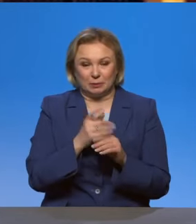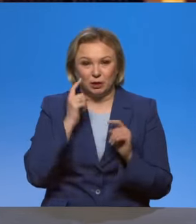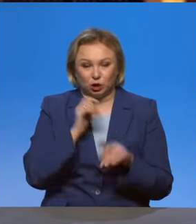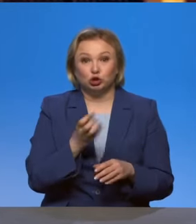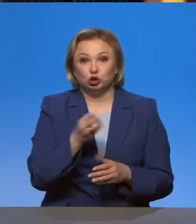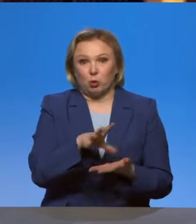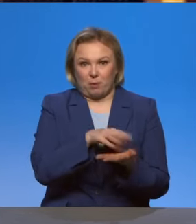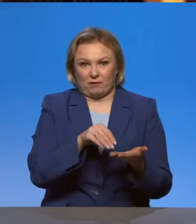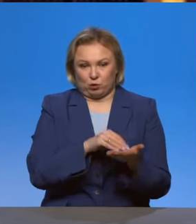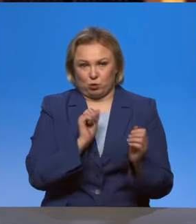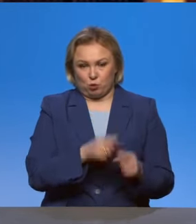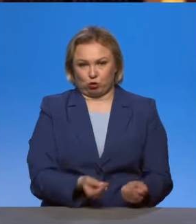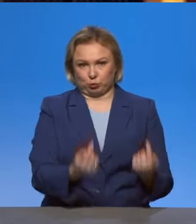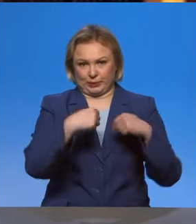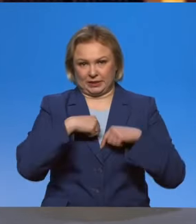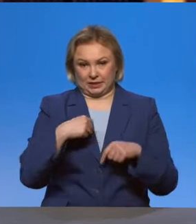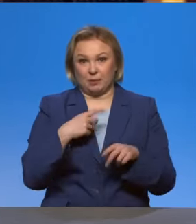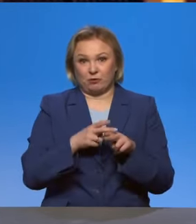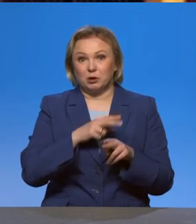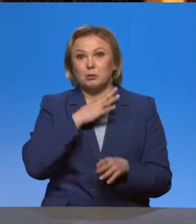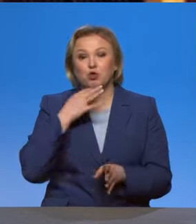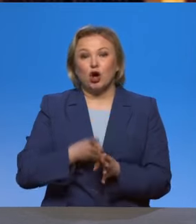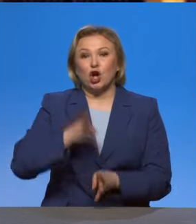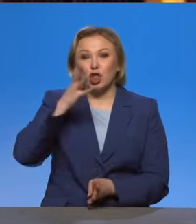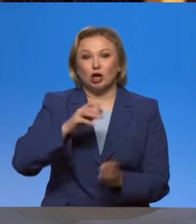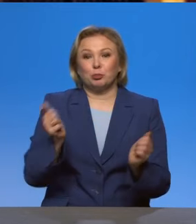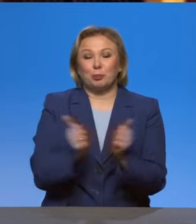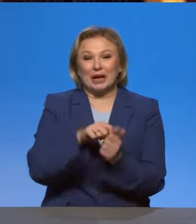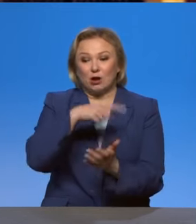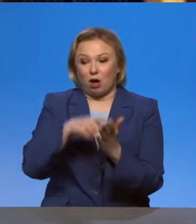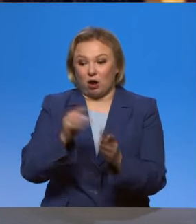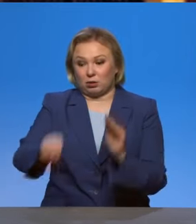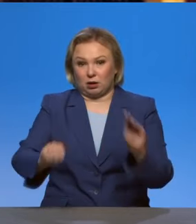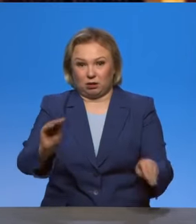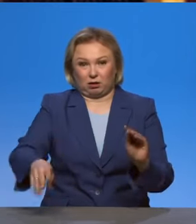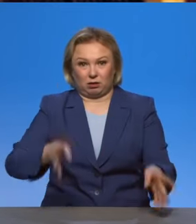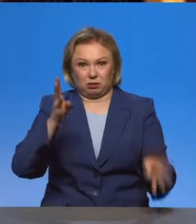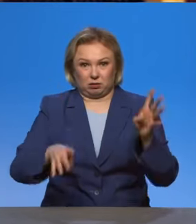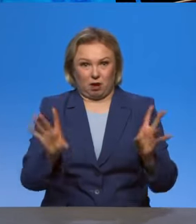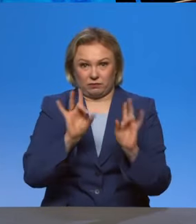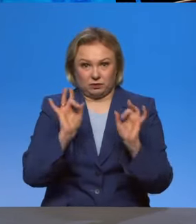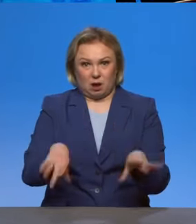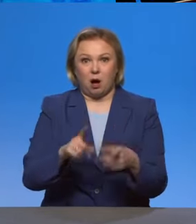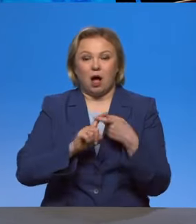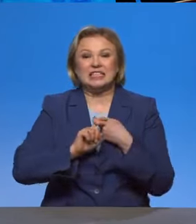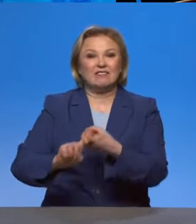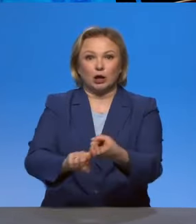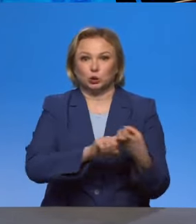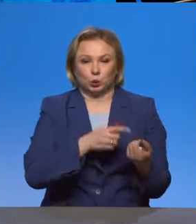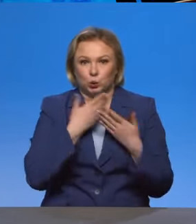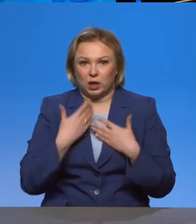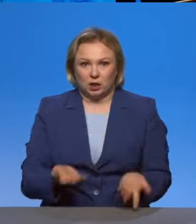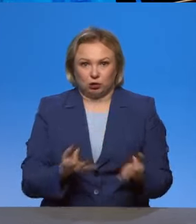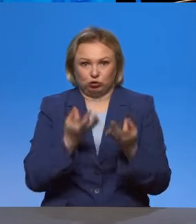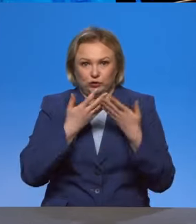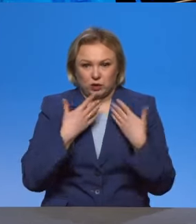вот этими вот многоэтажными пригородами, которые сегодня создаются. Вы просто поймите, что это очень надолго нужно смотреть, не